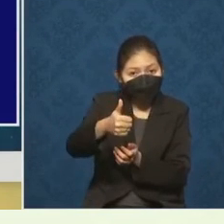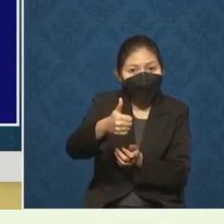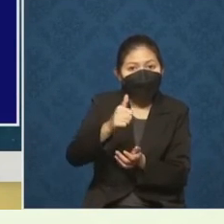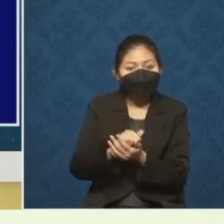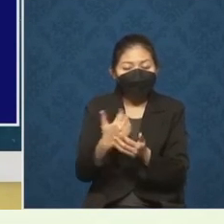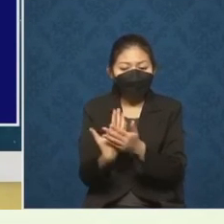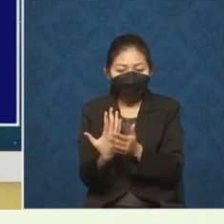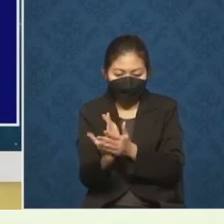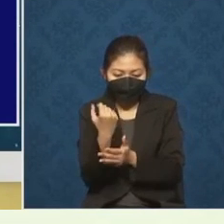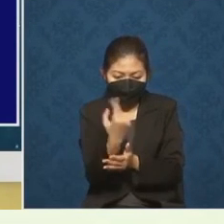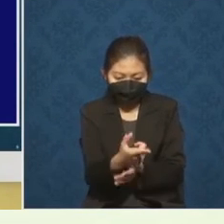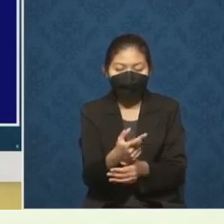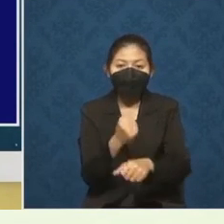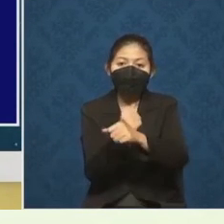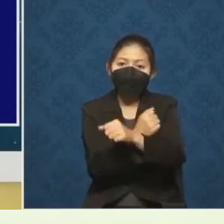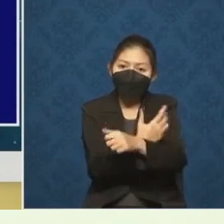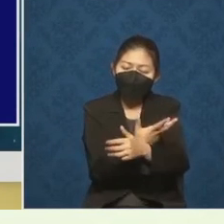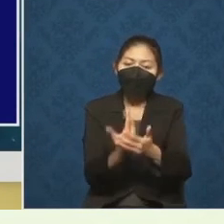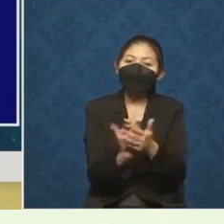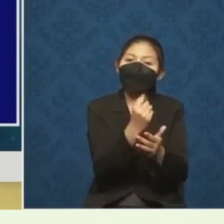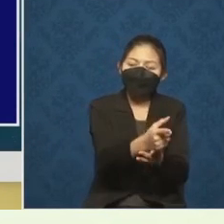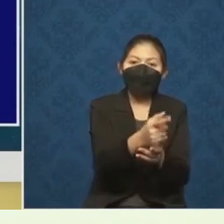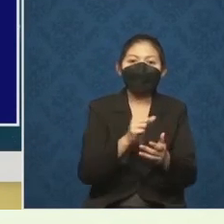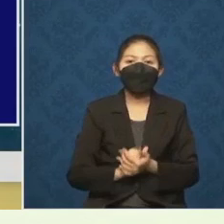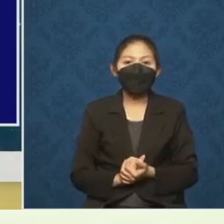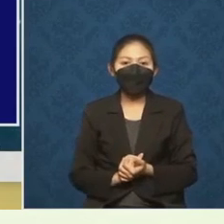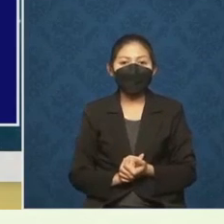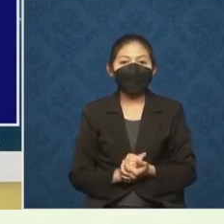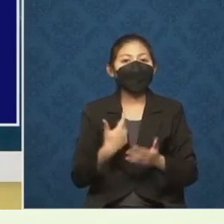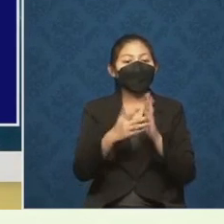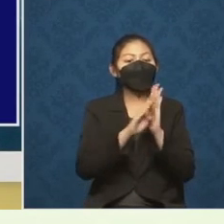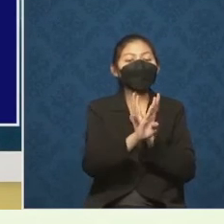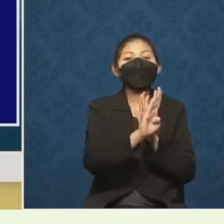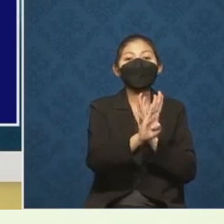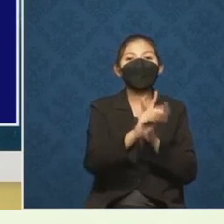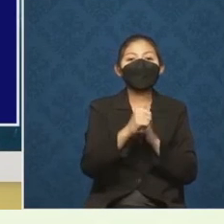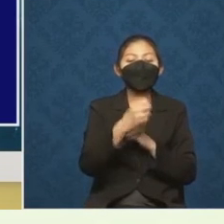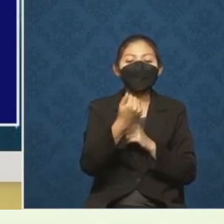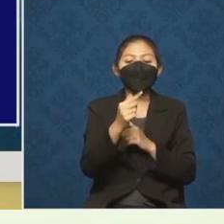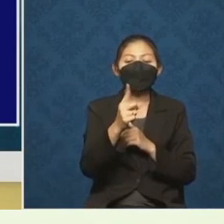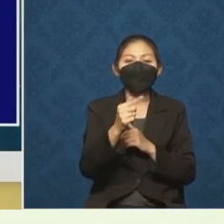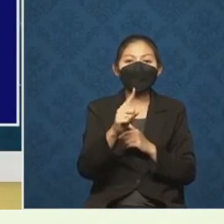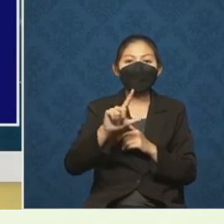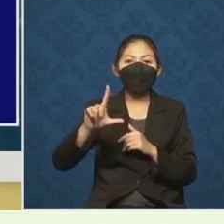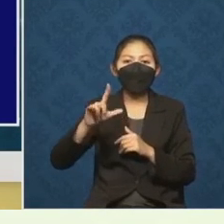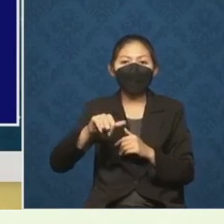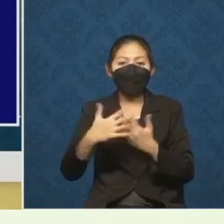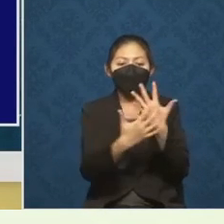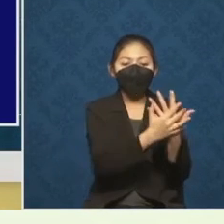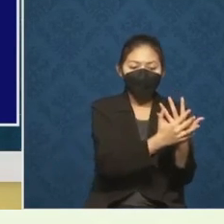เบี้ยเลี้ยงค่าใช้จ่ายเท่านั้นเองนะฮะที่บุรีรัมย์เป็นไง11ล้านติดคุกนะ